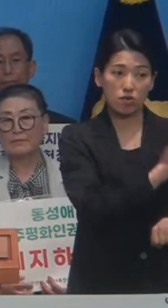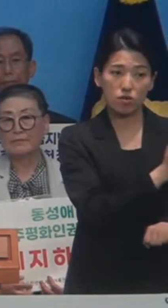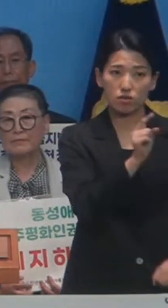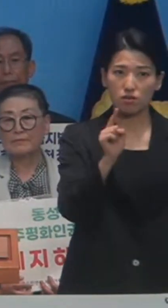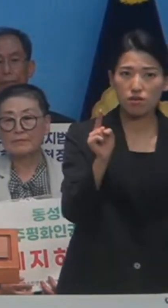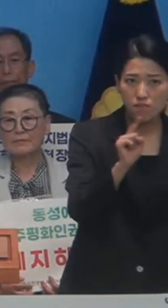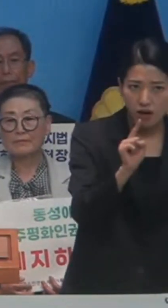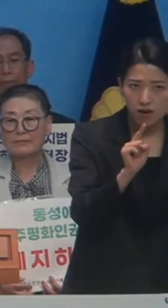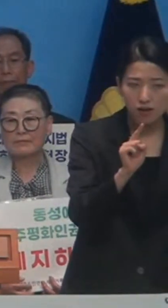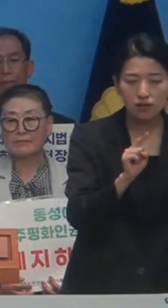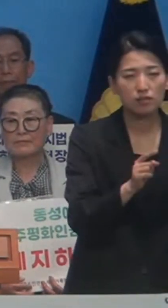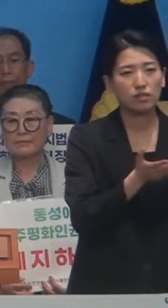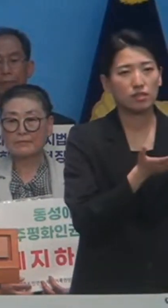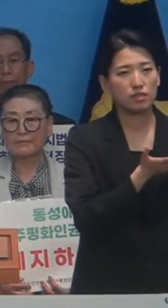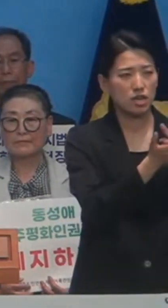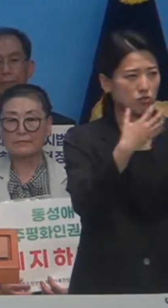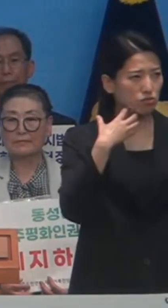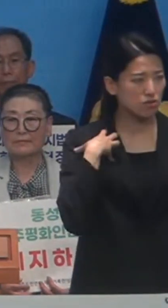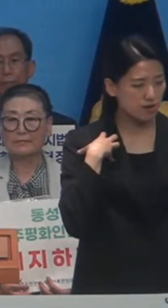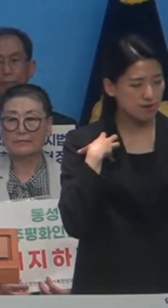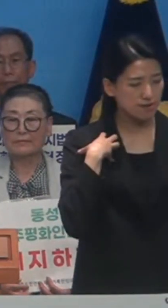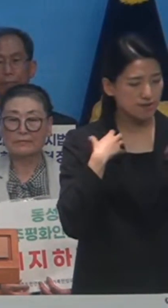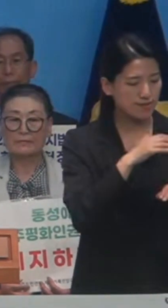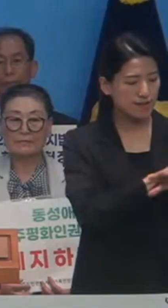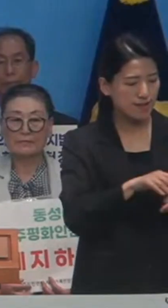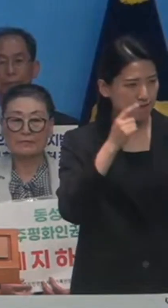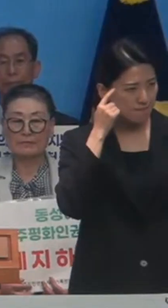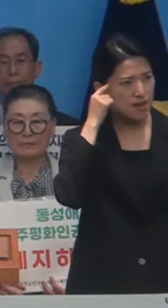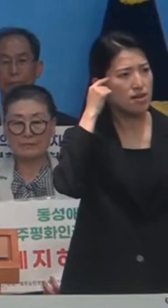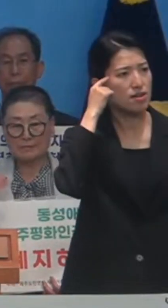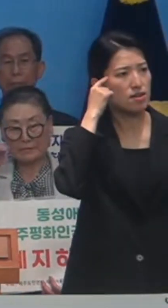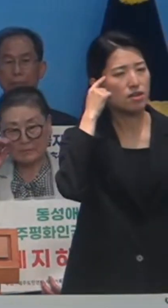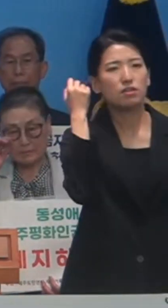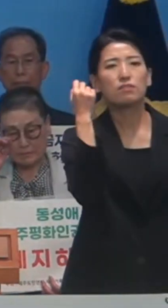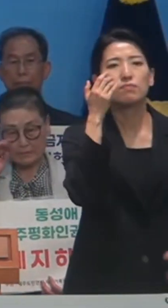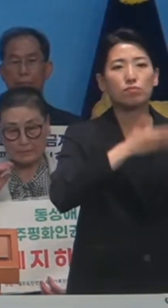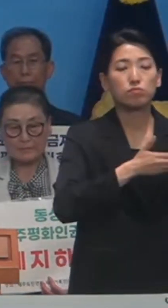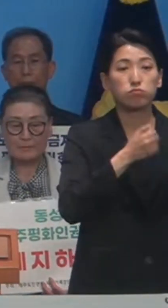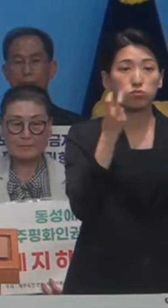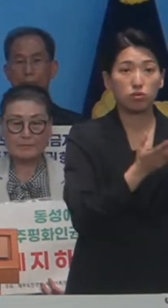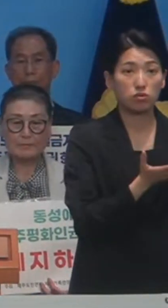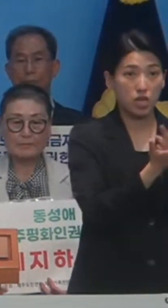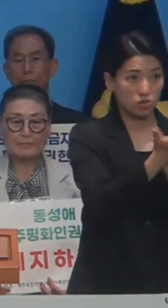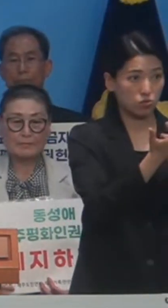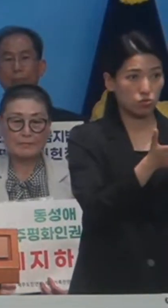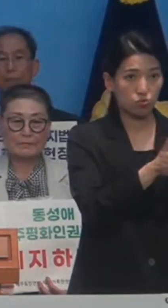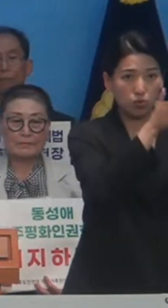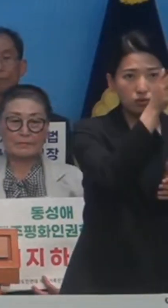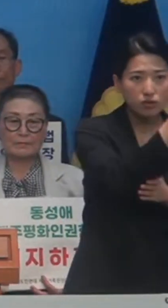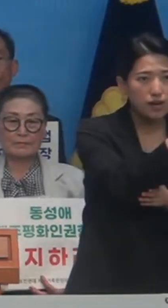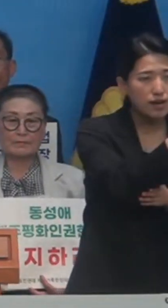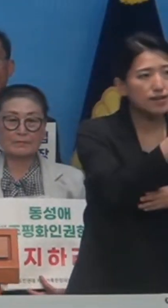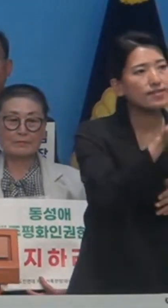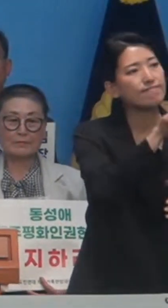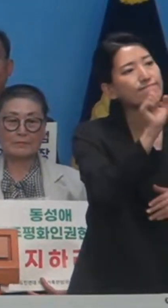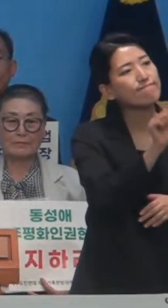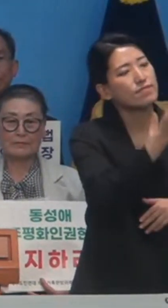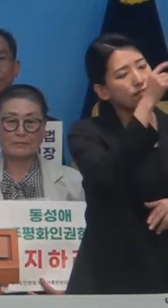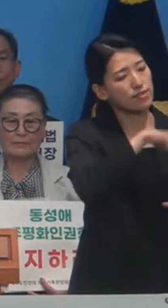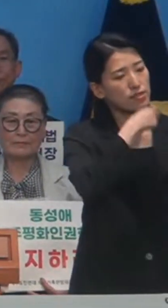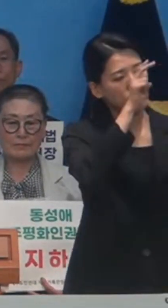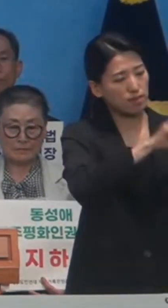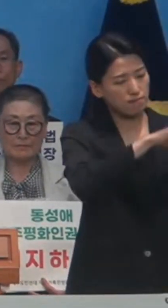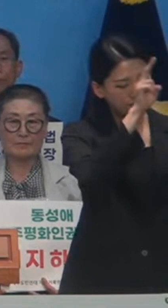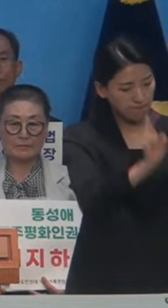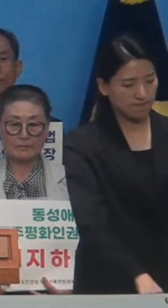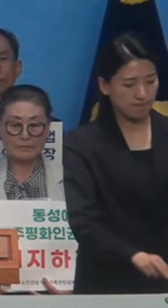무엇인지 도청과 도의회는 알아야 할 것이며 오영환 도지사는 이를 계기로 그 자리에서 사퇴를 해야